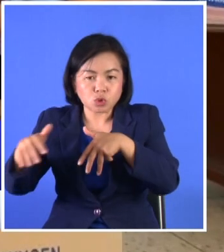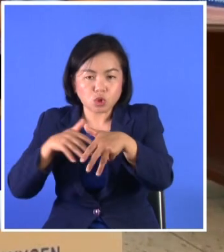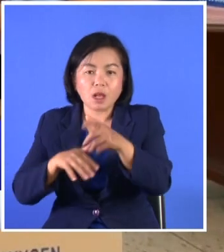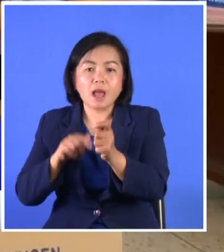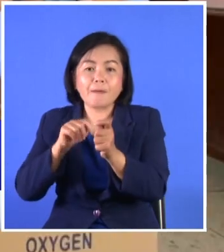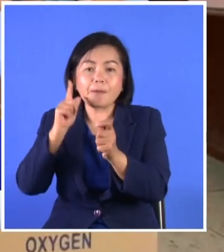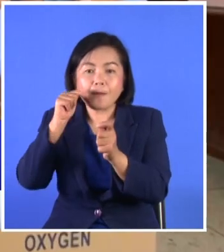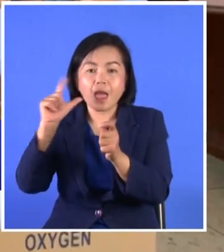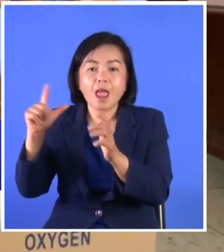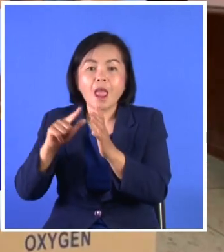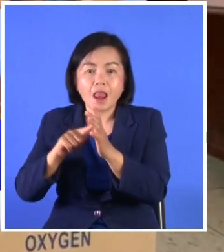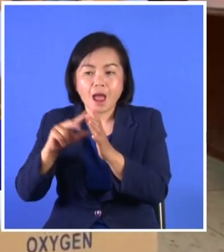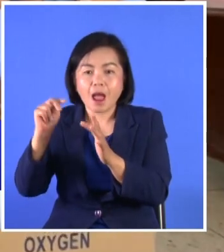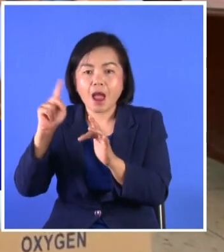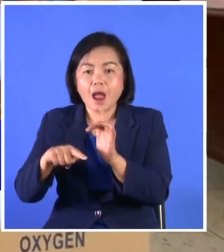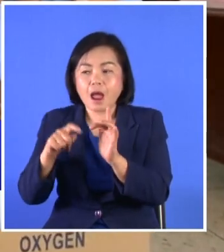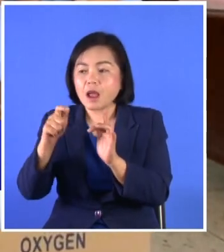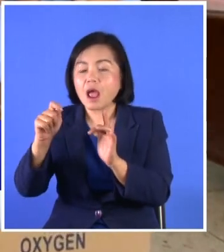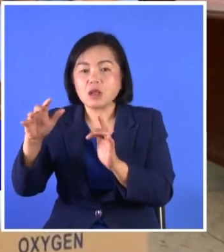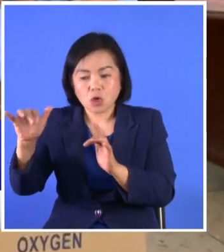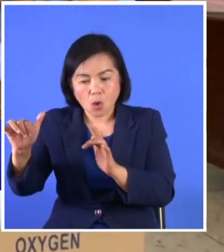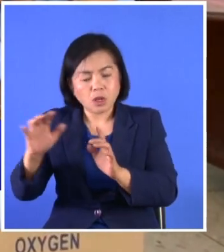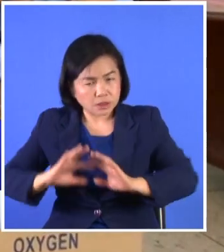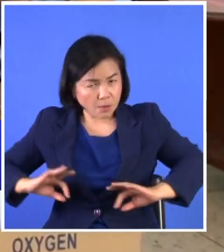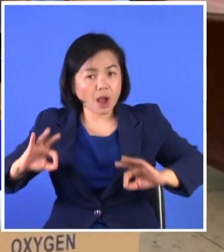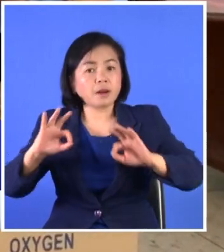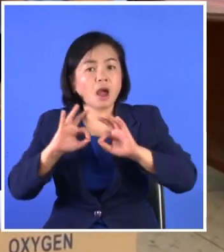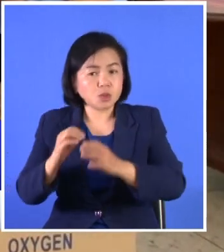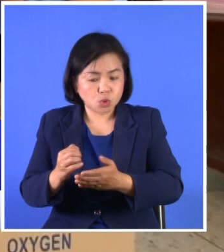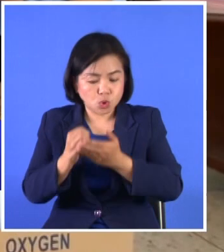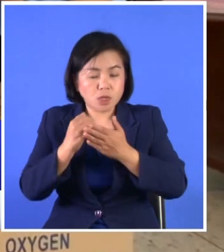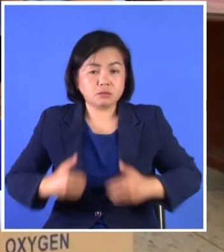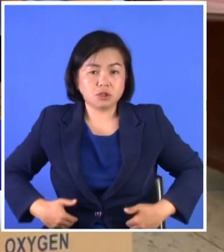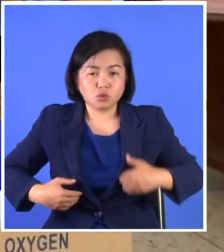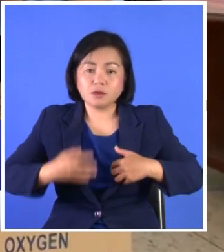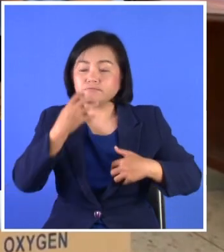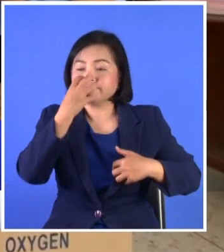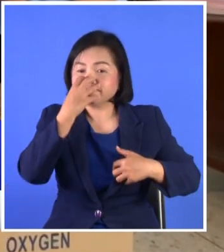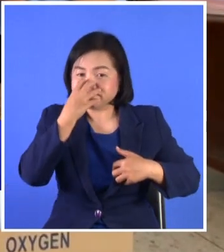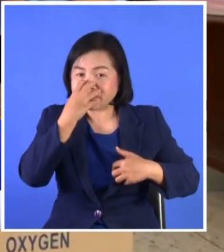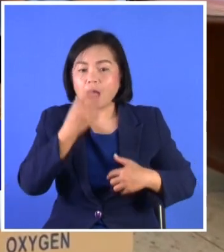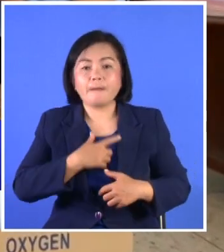าน้อยค่ะ จำเป็นอย่างยิ่งเลยนะคะที่โรงพยาบาลแม่ลาน้อยจังหวัด